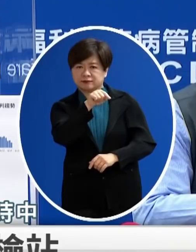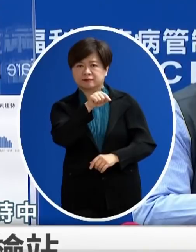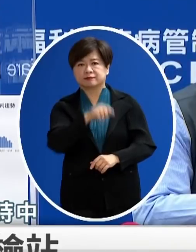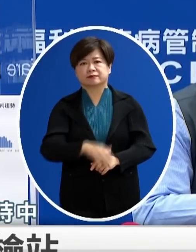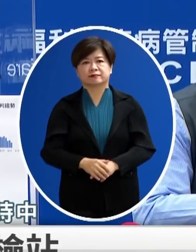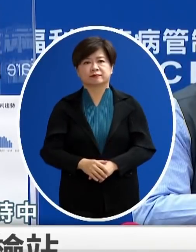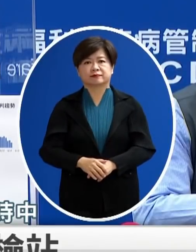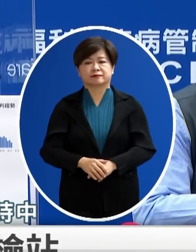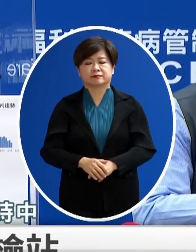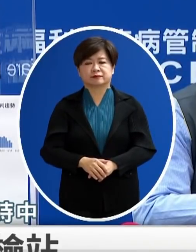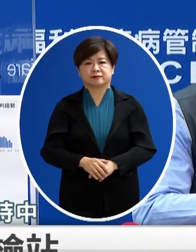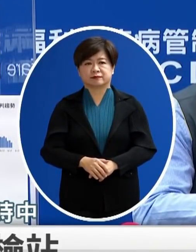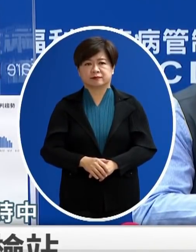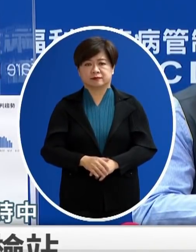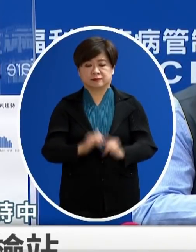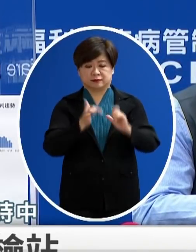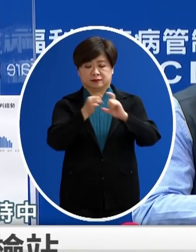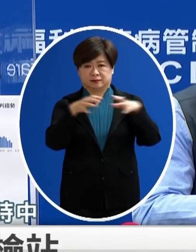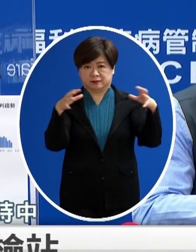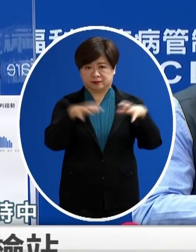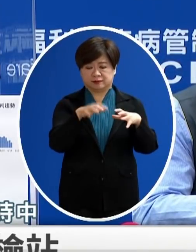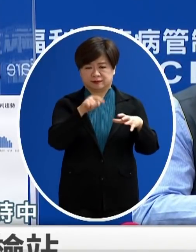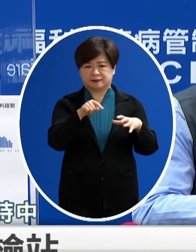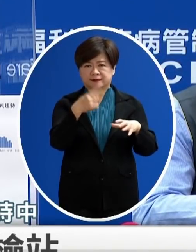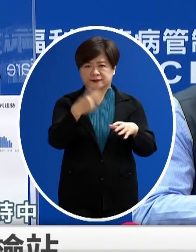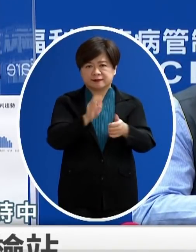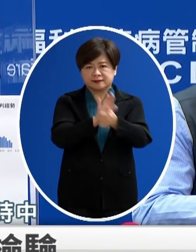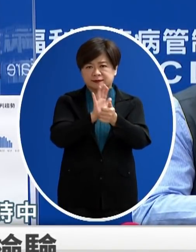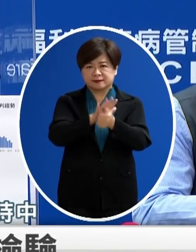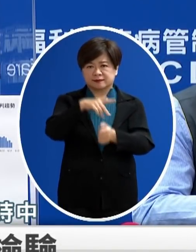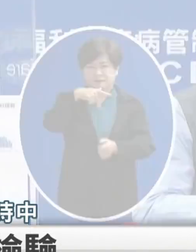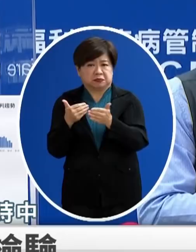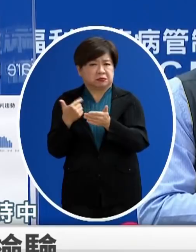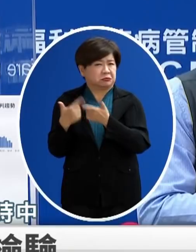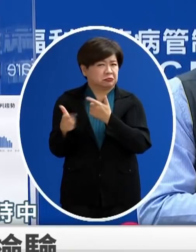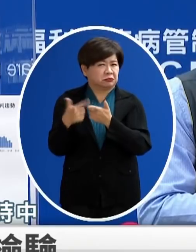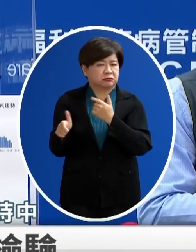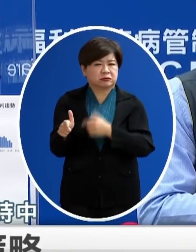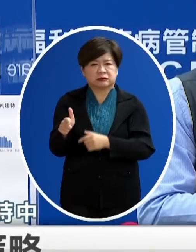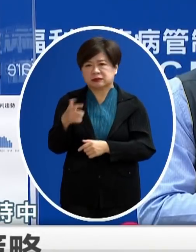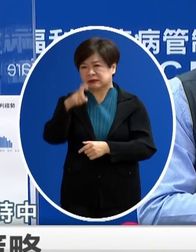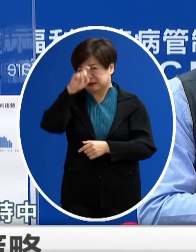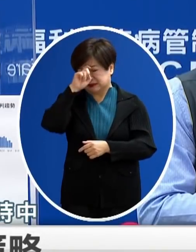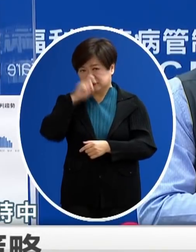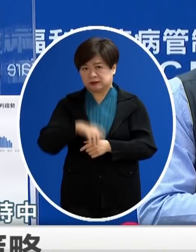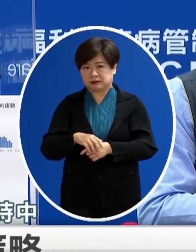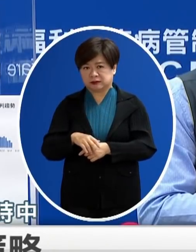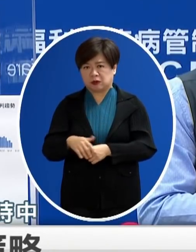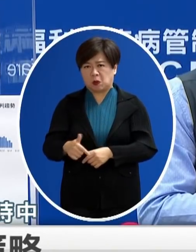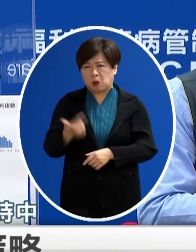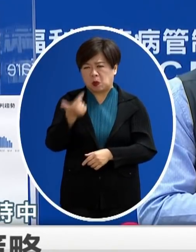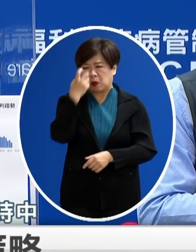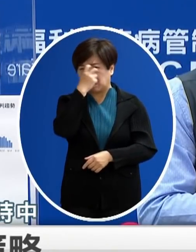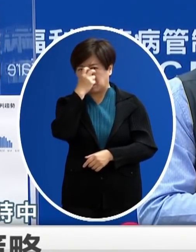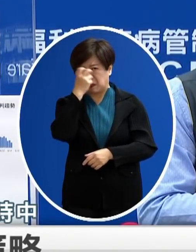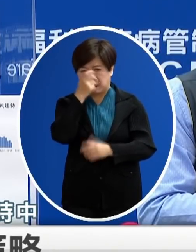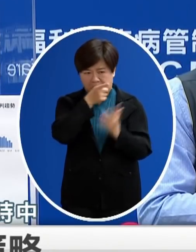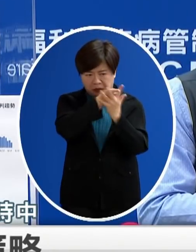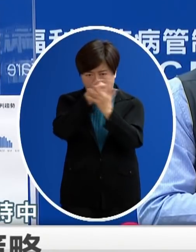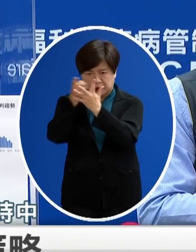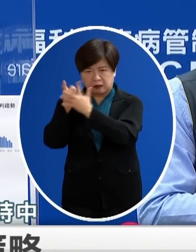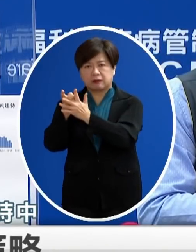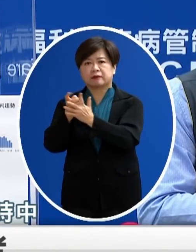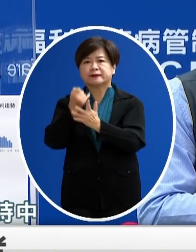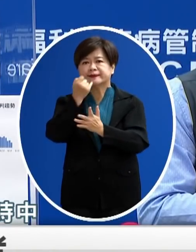进到社区的筛检站，那可以进行快速的 PCR 的检验，希望透过这样比较快速的一个筛检的策